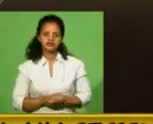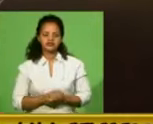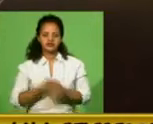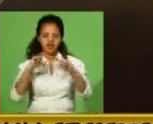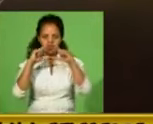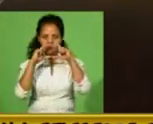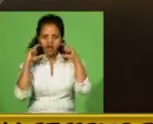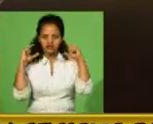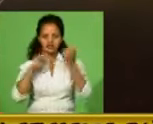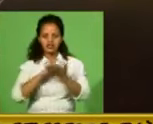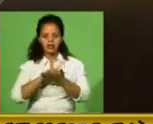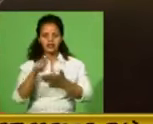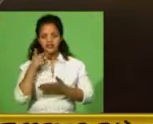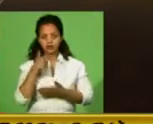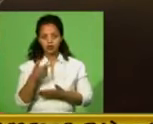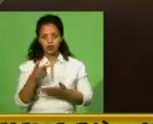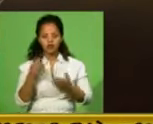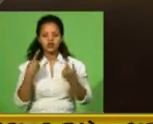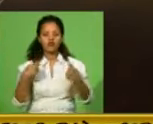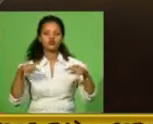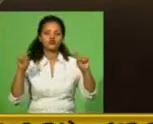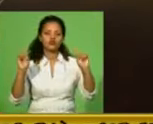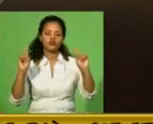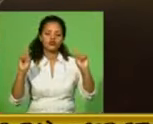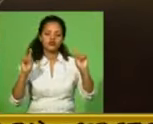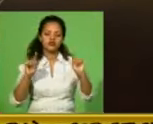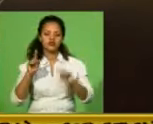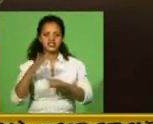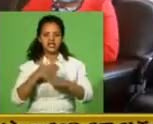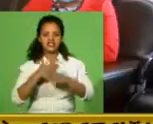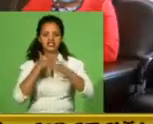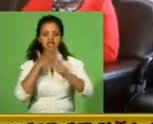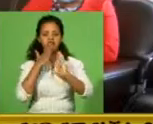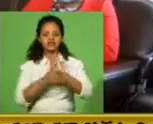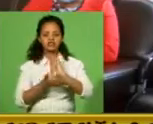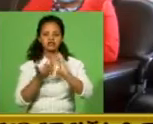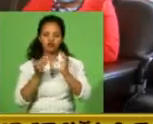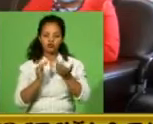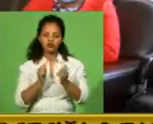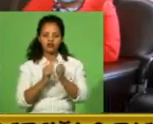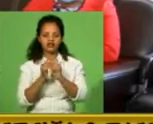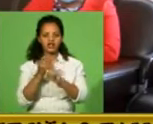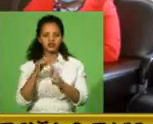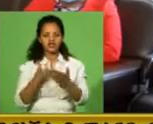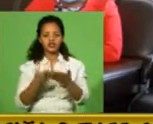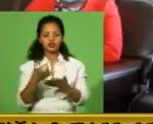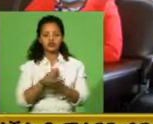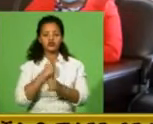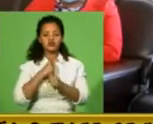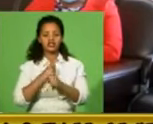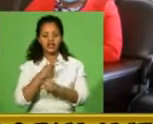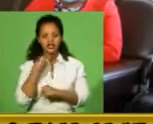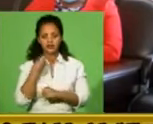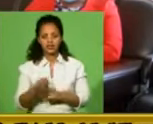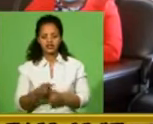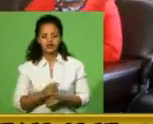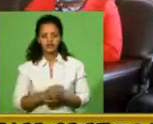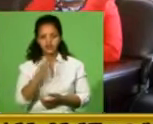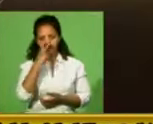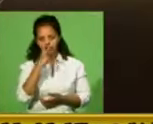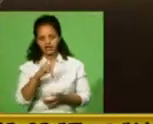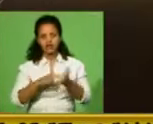የማስክ ሳምንት ተብሎ ታውጆ በዛ ደረጃ የሚፈጸምም ከመሆኑ ጋር ተያይዞ ይሄ ተወስዶ ቢሰራ የሚል